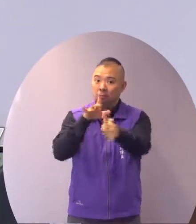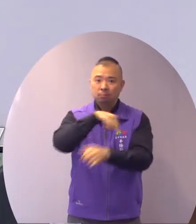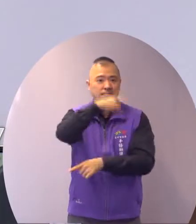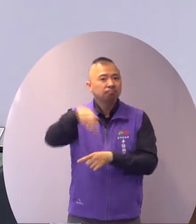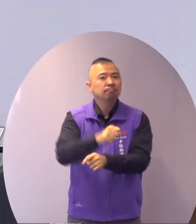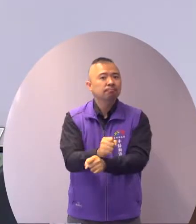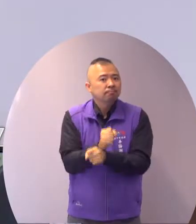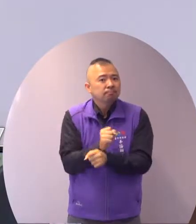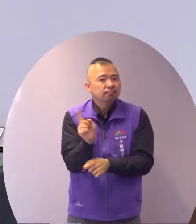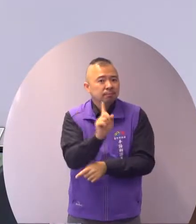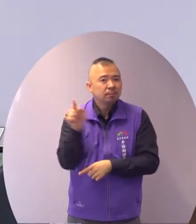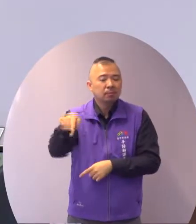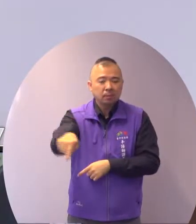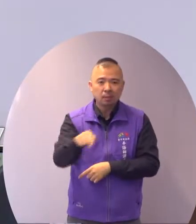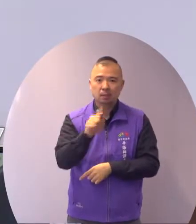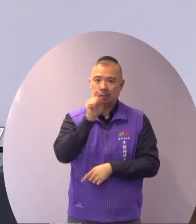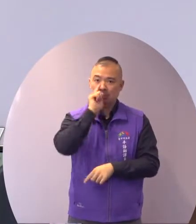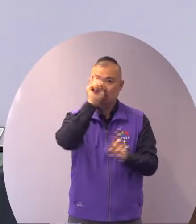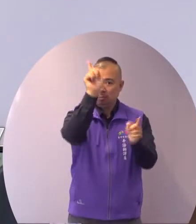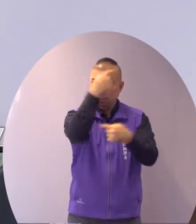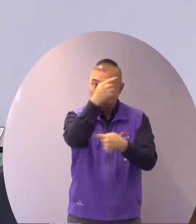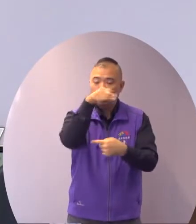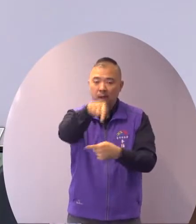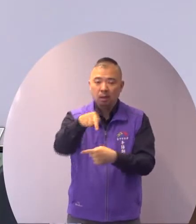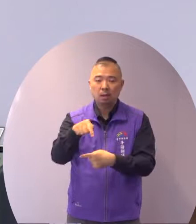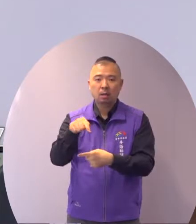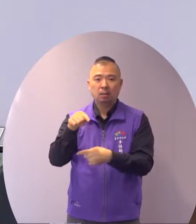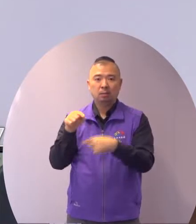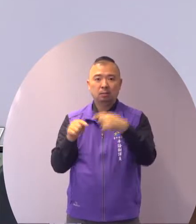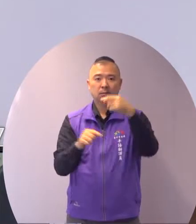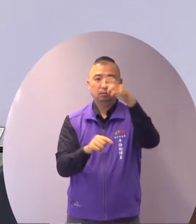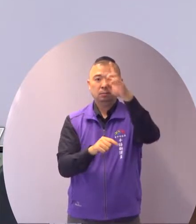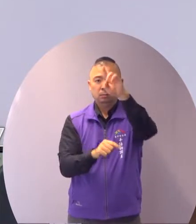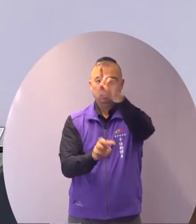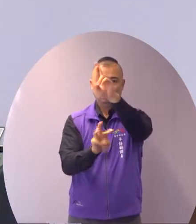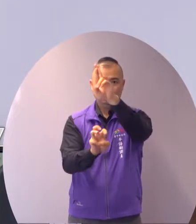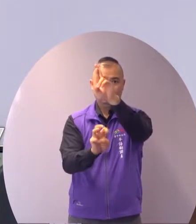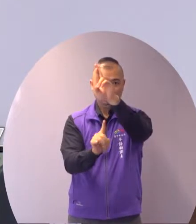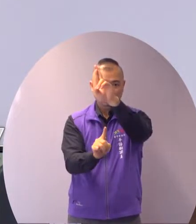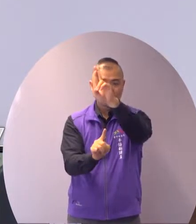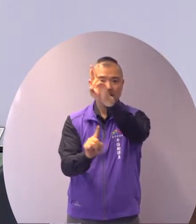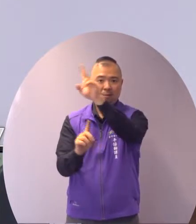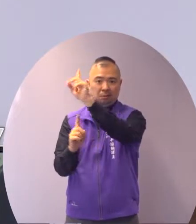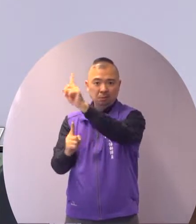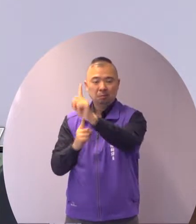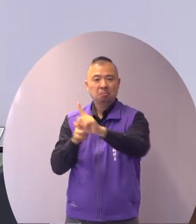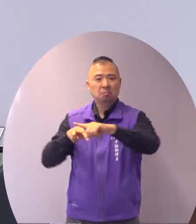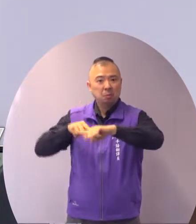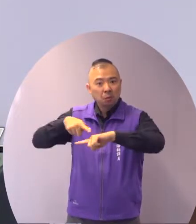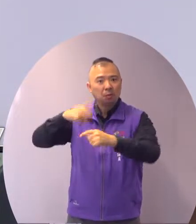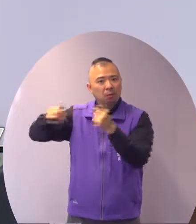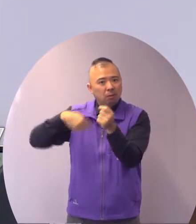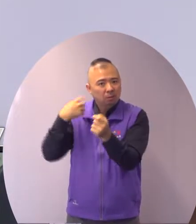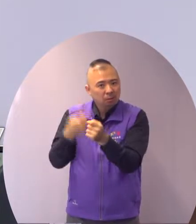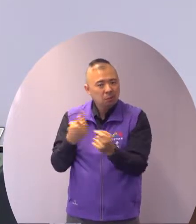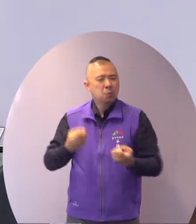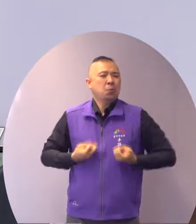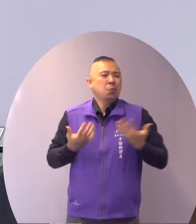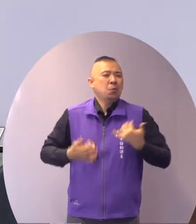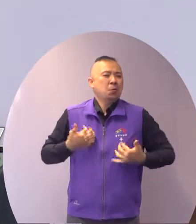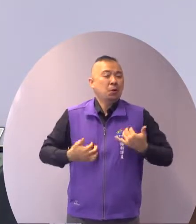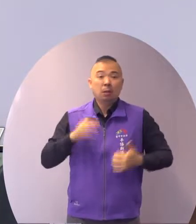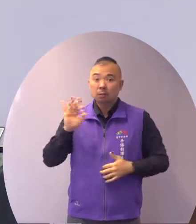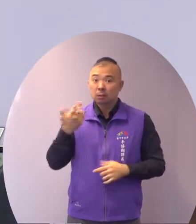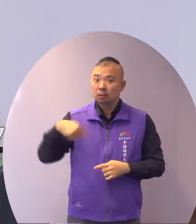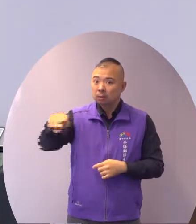是虽然要过年过节，但是今年到目前为止我们仍然不能够忽视